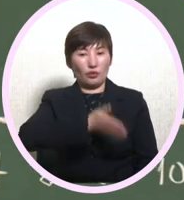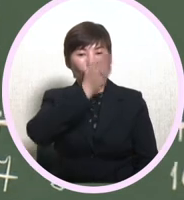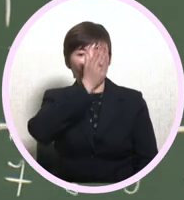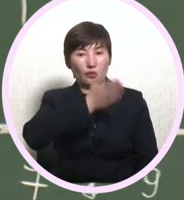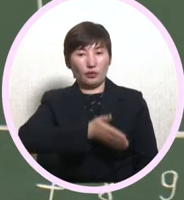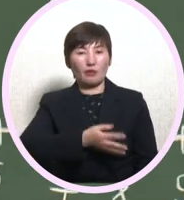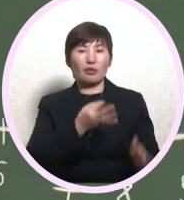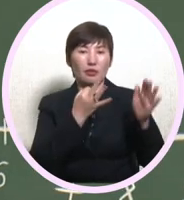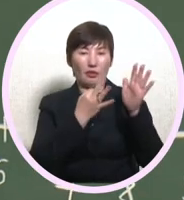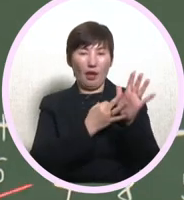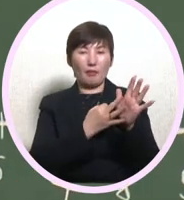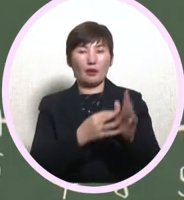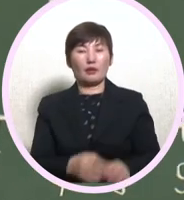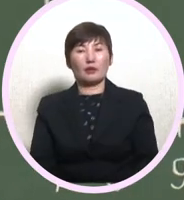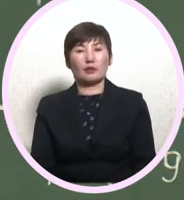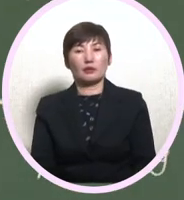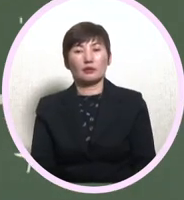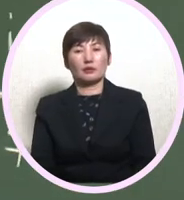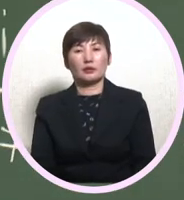өндөр нь 8 байна, өндөр нь 8 байна,